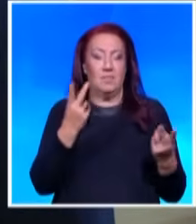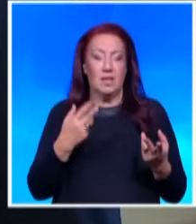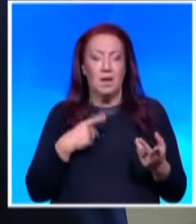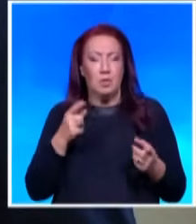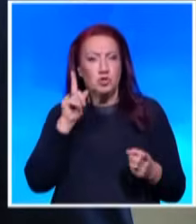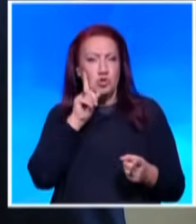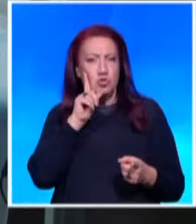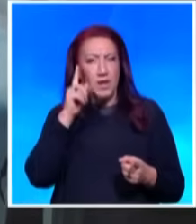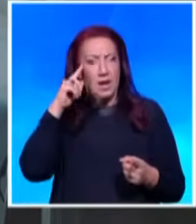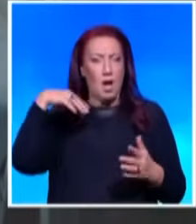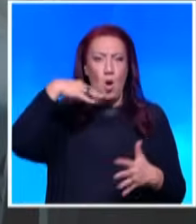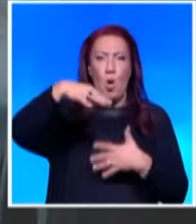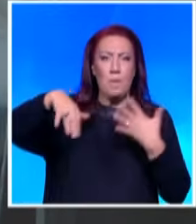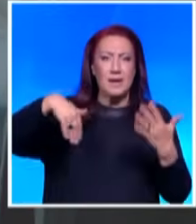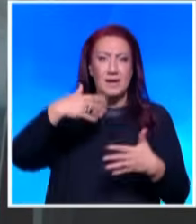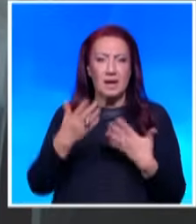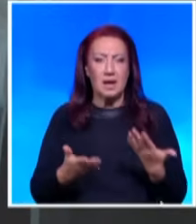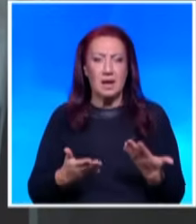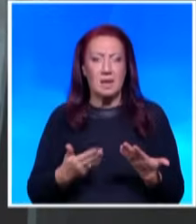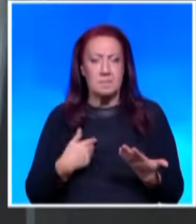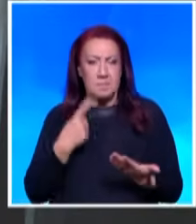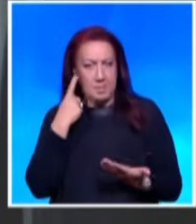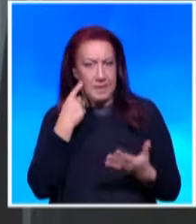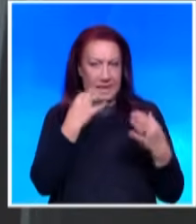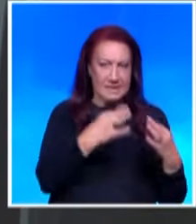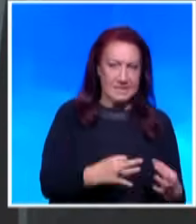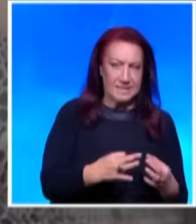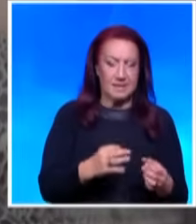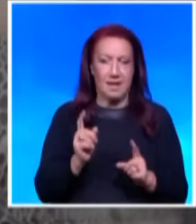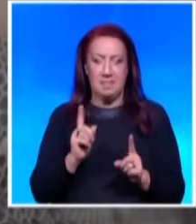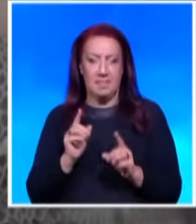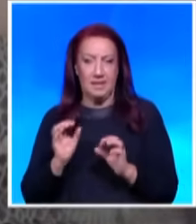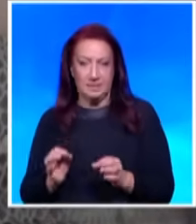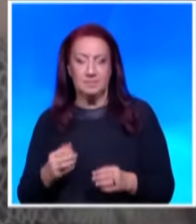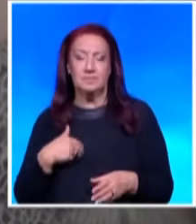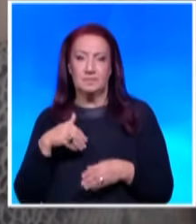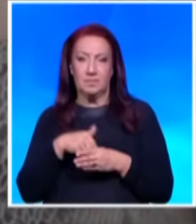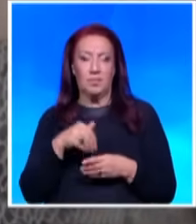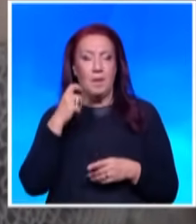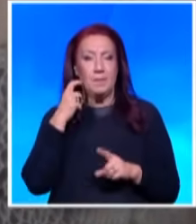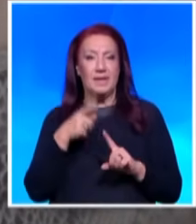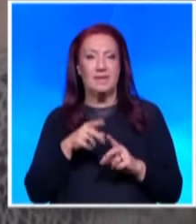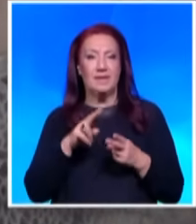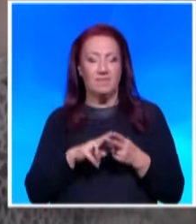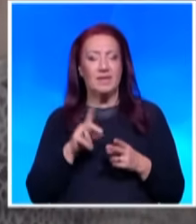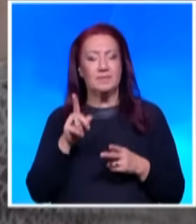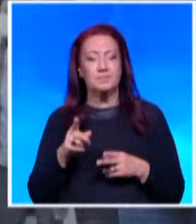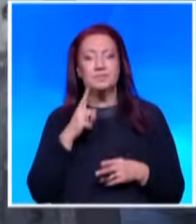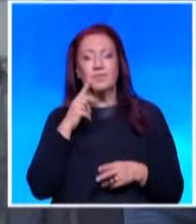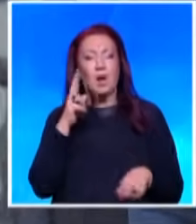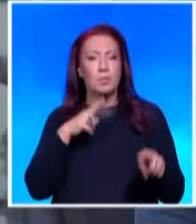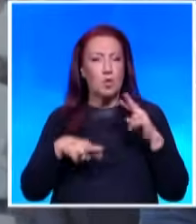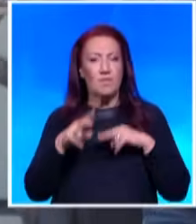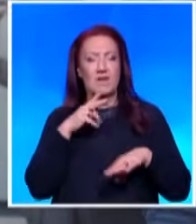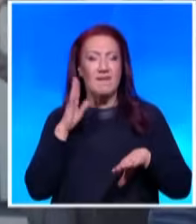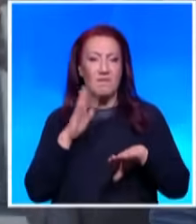объркат, че да загубим пътя към истината. Затова в BTV с рубриката «Провери фактите» се опитваме да